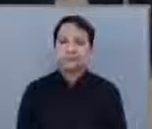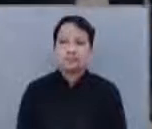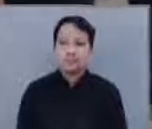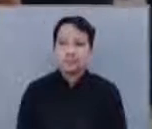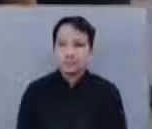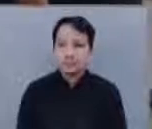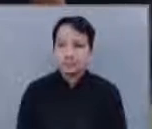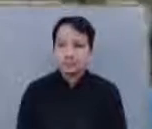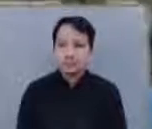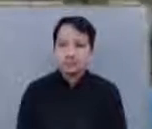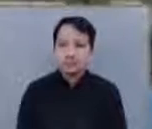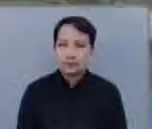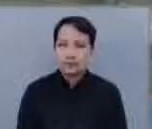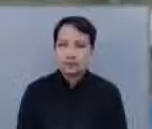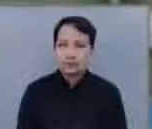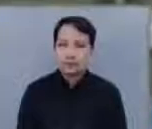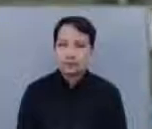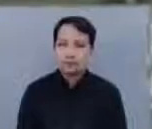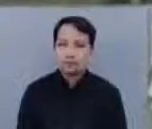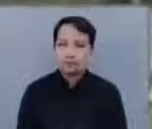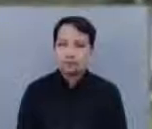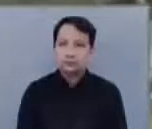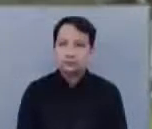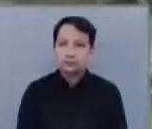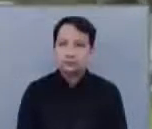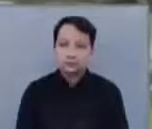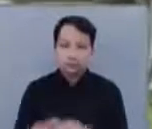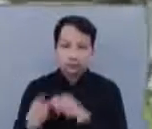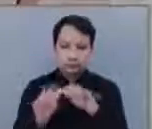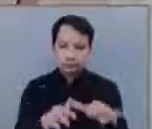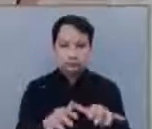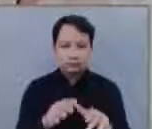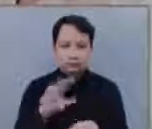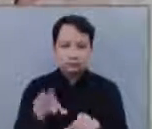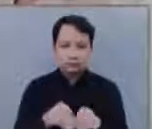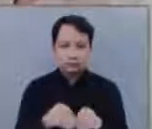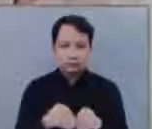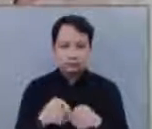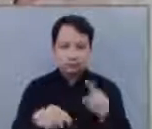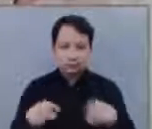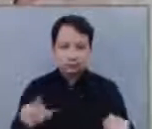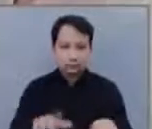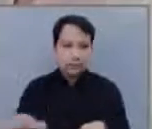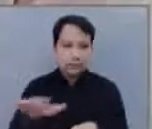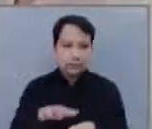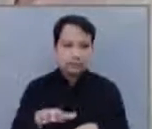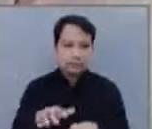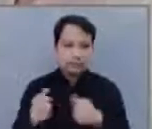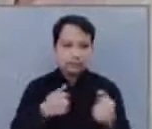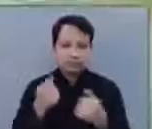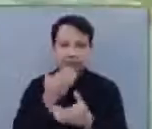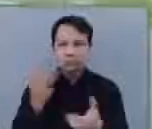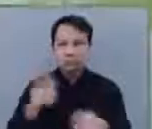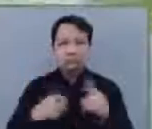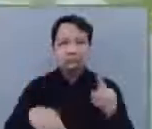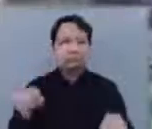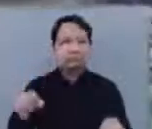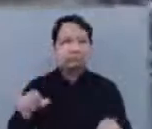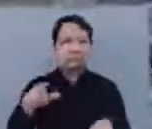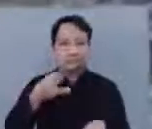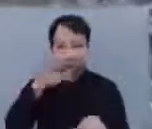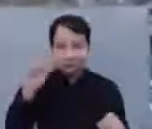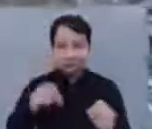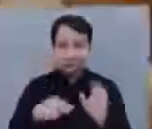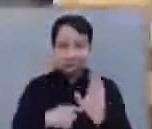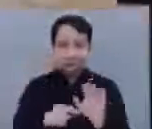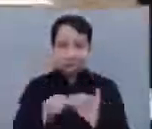Mga alagad ng batas, tagapaglingkod sa lahat ng pagkakataon at takbuhan ng bawat mamamayan. Ganito ang